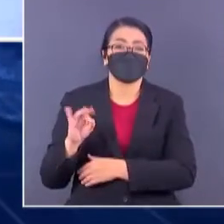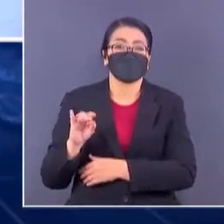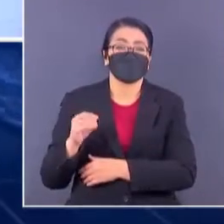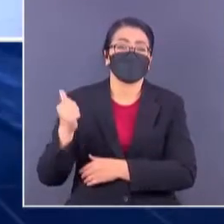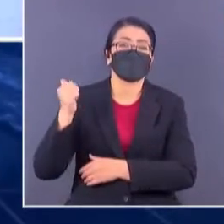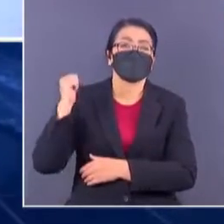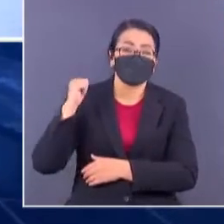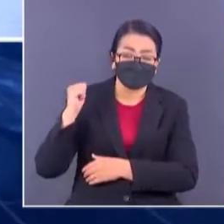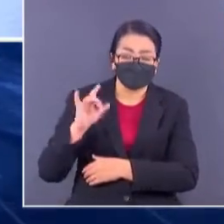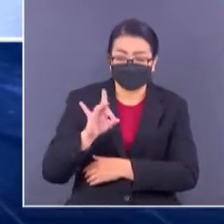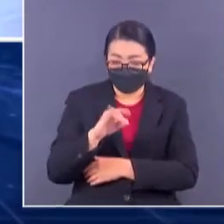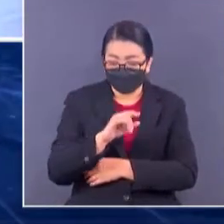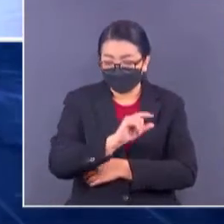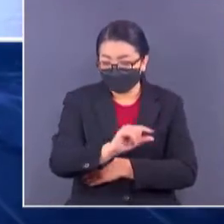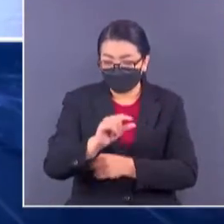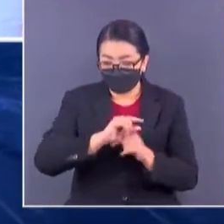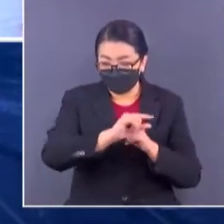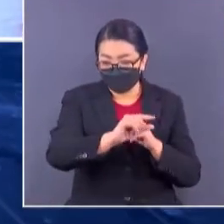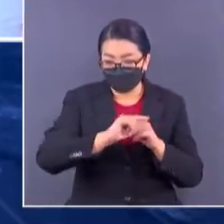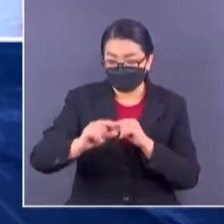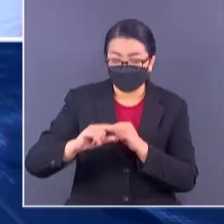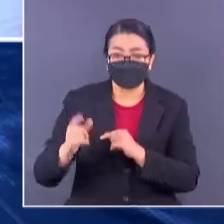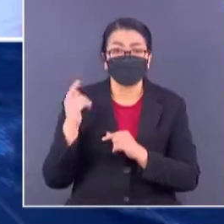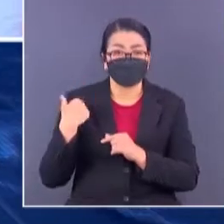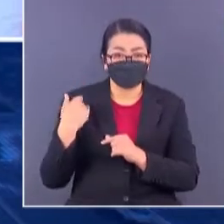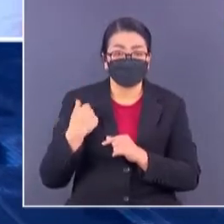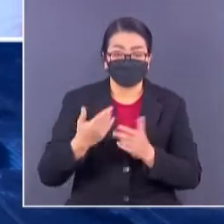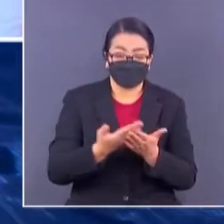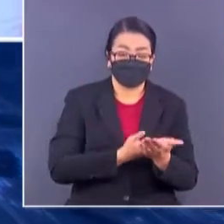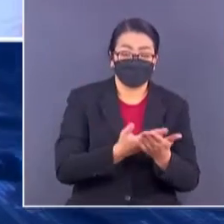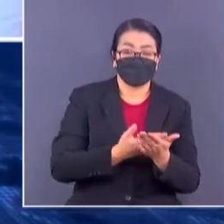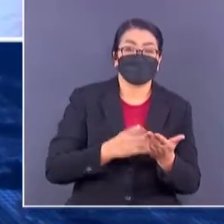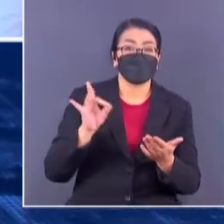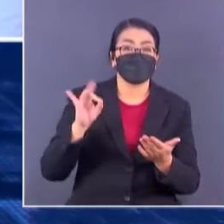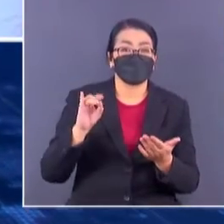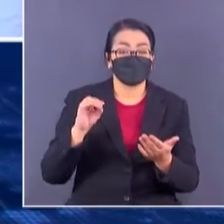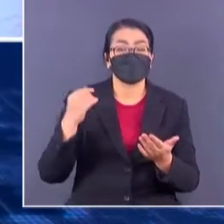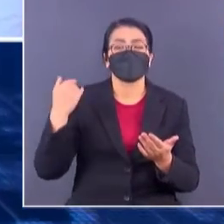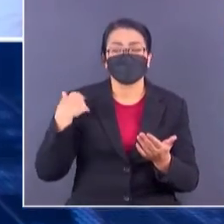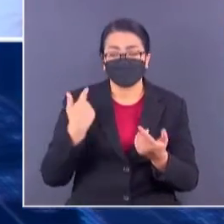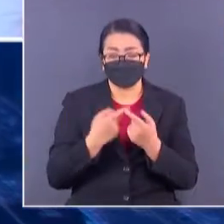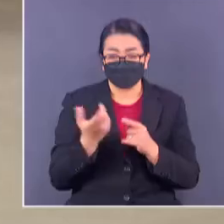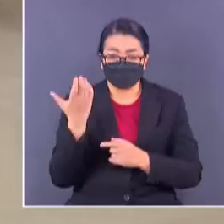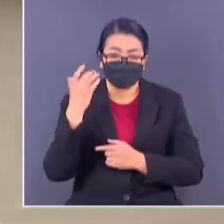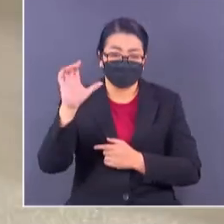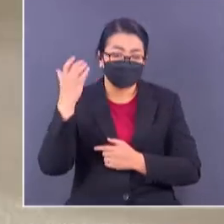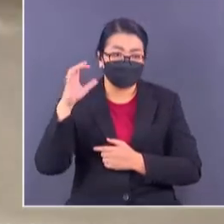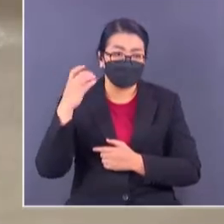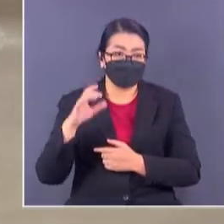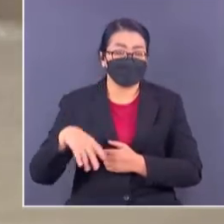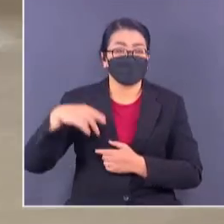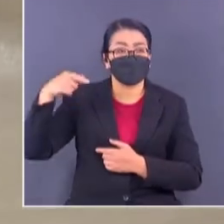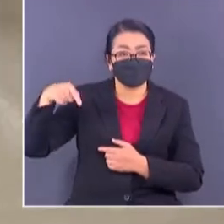ตั้งข้อสังเกตแบบนี ้แต่ว่าสลาก80บาทก็มีนะครับนั่นคือสลากดิจิตอลไงครับที่รายย่อยก็ไปโพสต์ขายกันผ่านทางแอปเป๋า